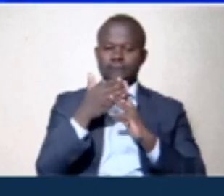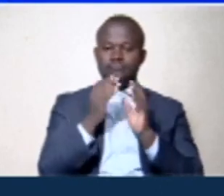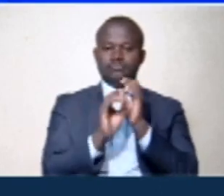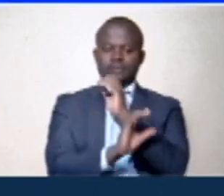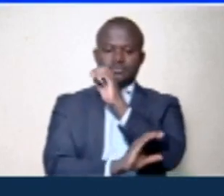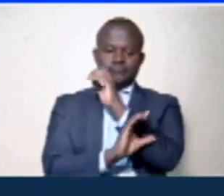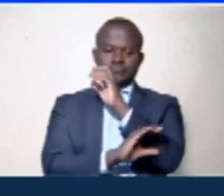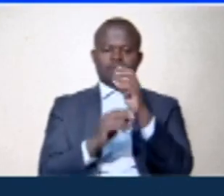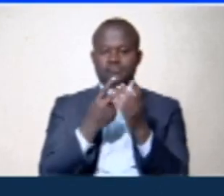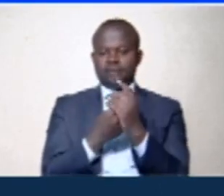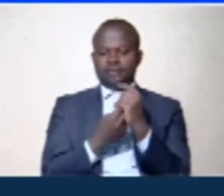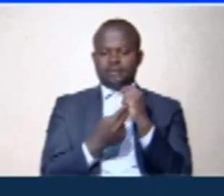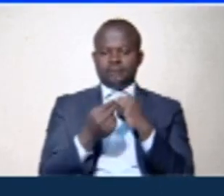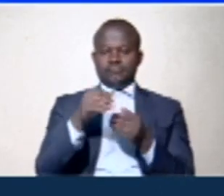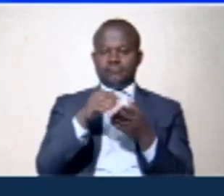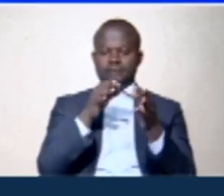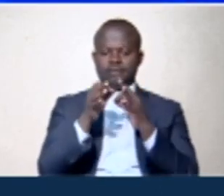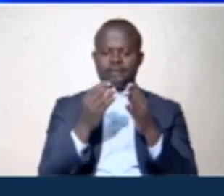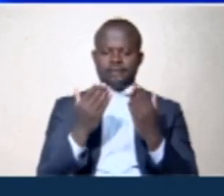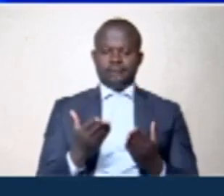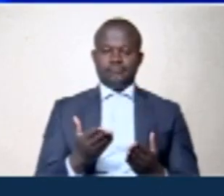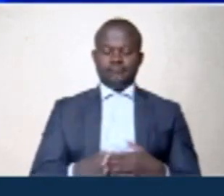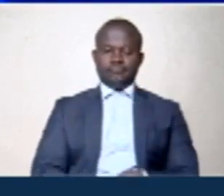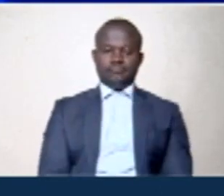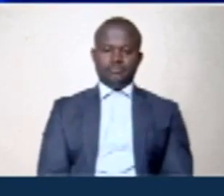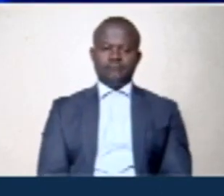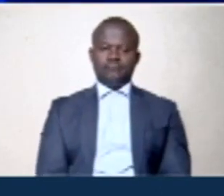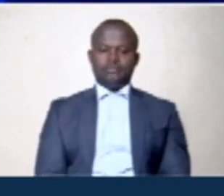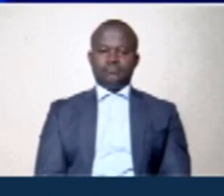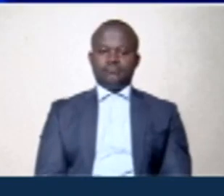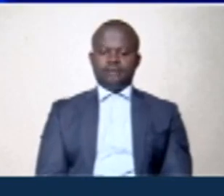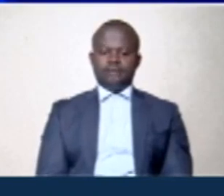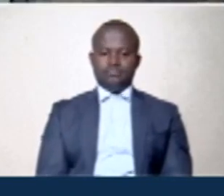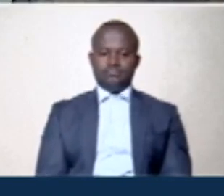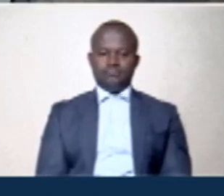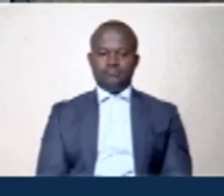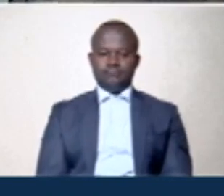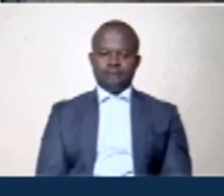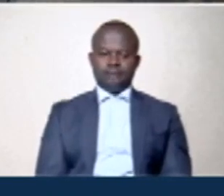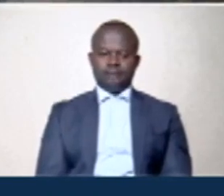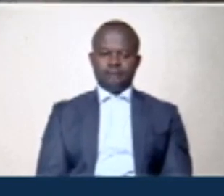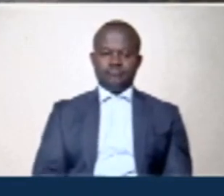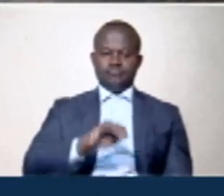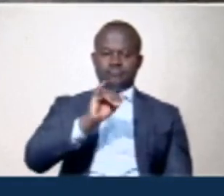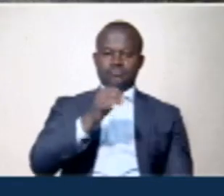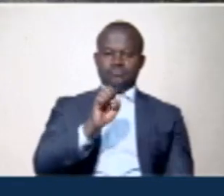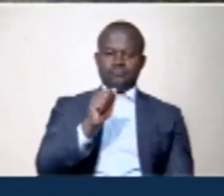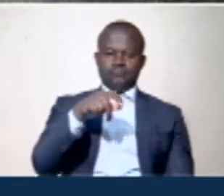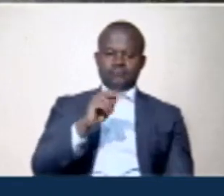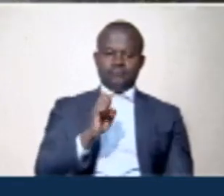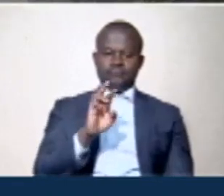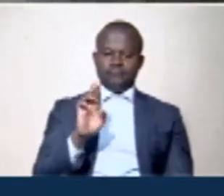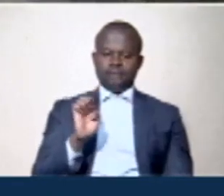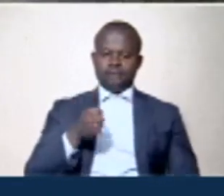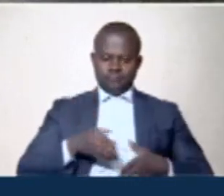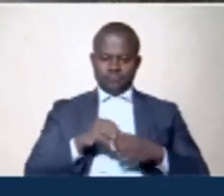y'ibihugu byombi. Inkuru irambuye turagezwa na mugenzi wacu Jean Damascene Manishimwe. Jean Temeri ni umunyekongo wavukiye mu mujyi wa